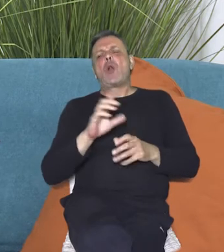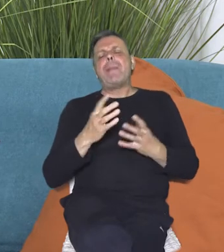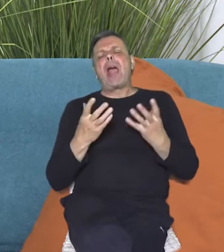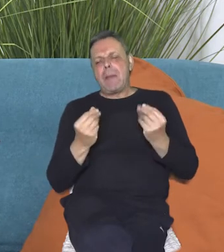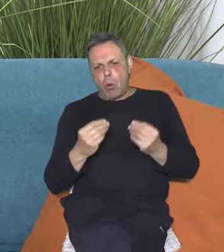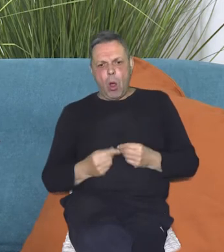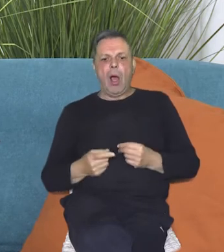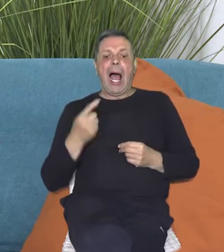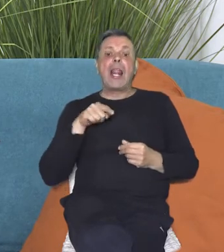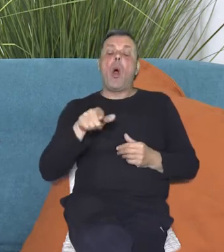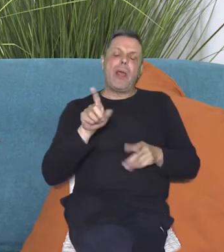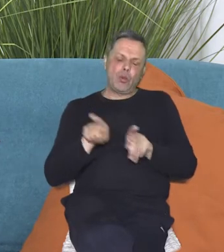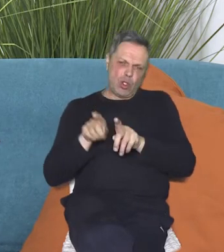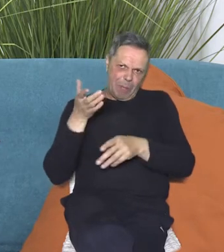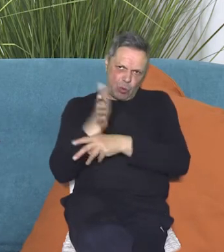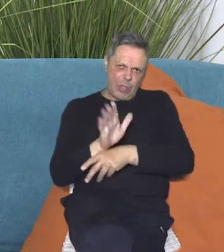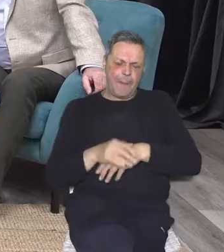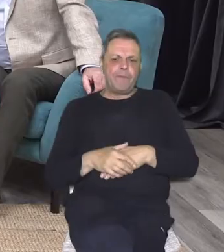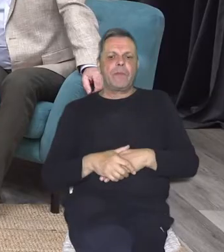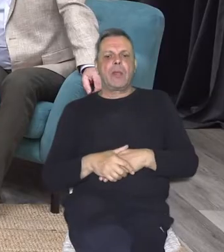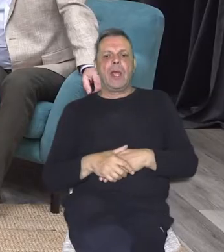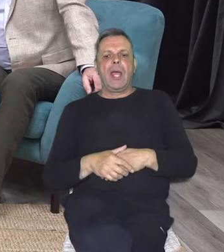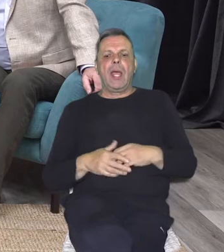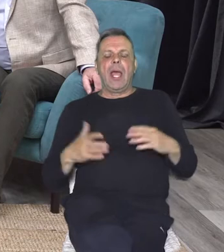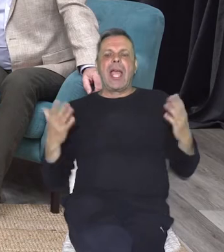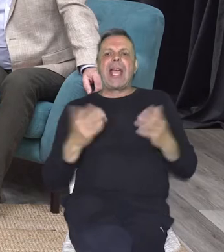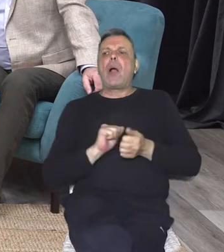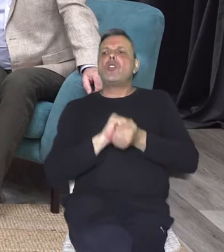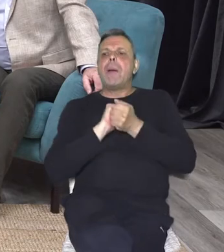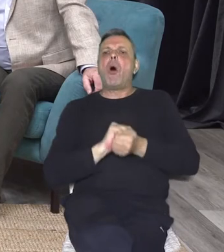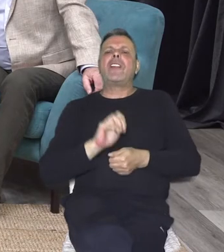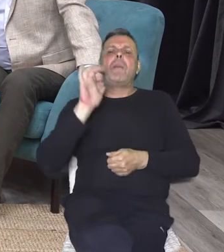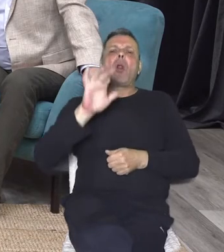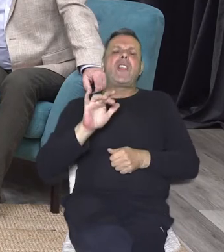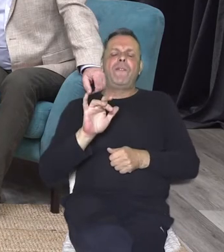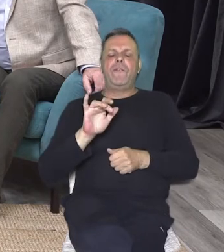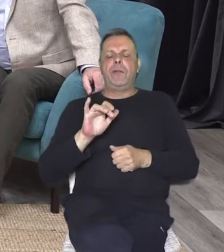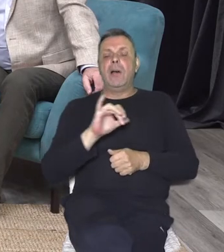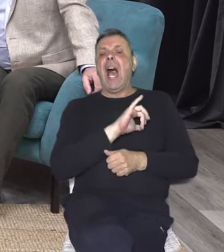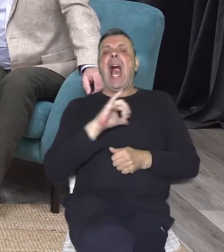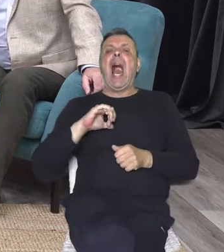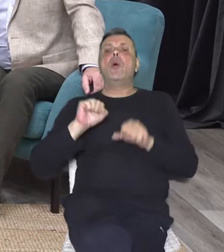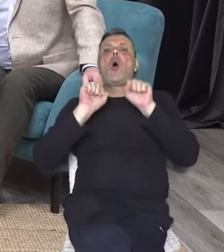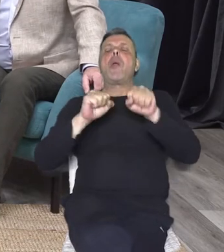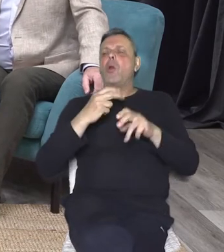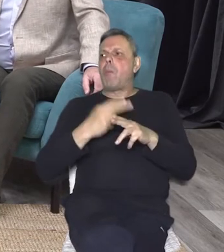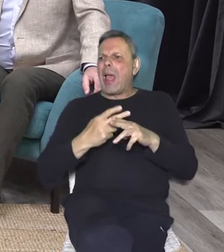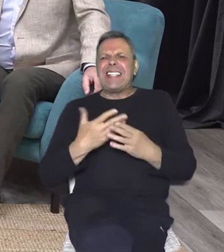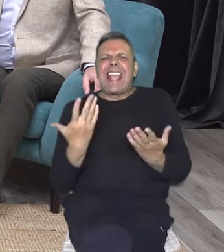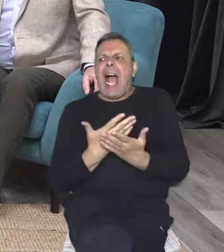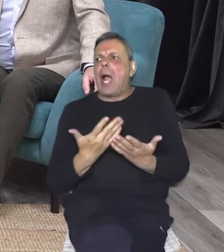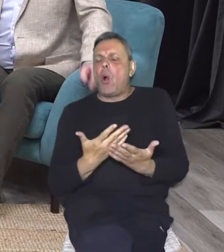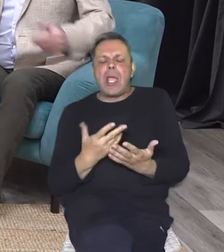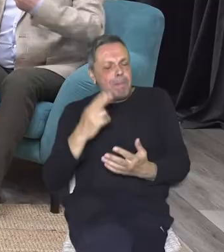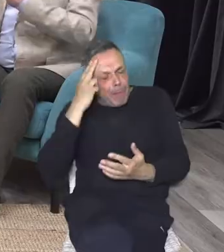jako puno, ali eto, i one su prisutne, da. Tu su onda. Kako se boriti protiv autoimunih bolesti? Kako ih prepoznati